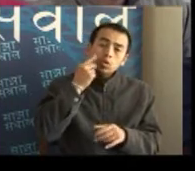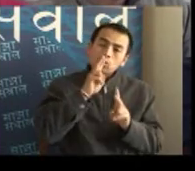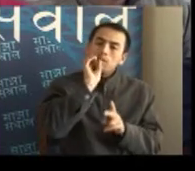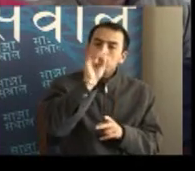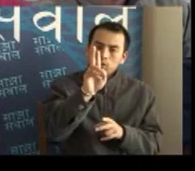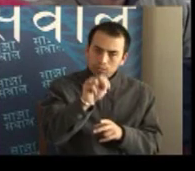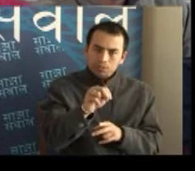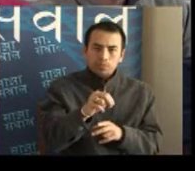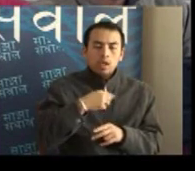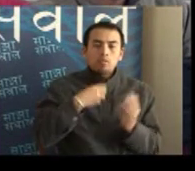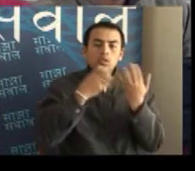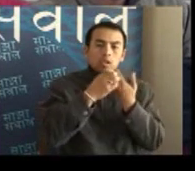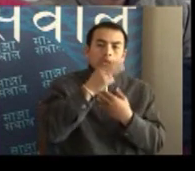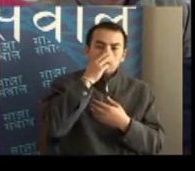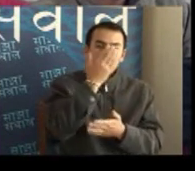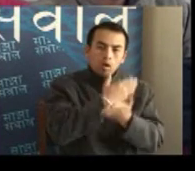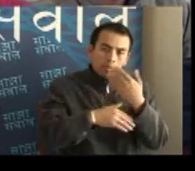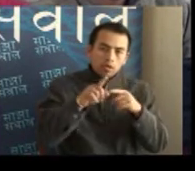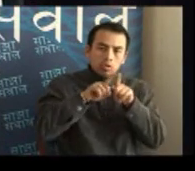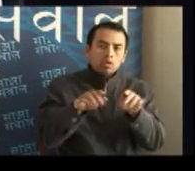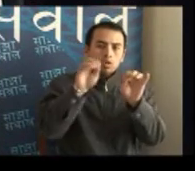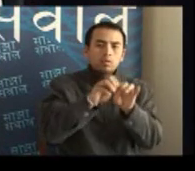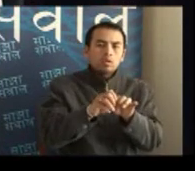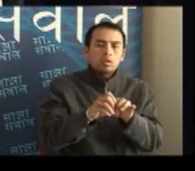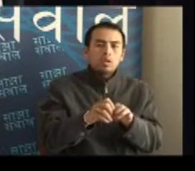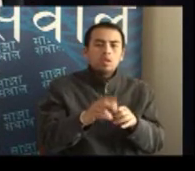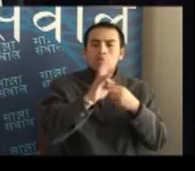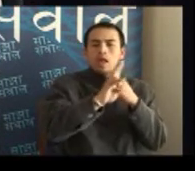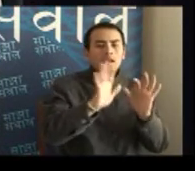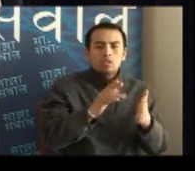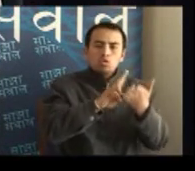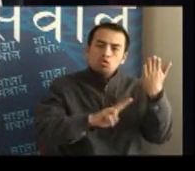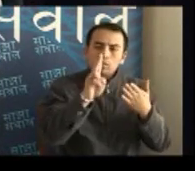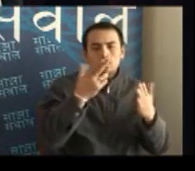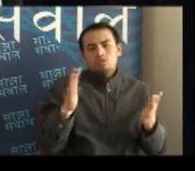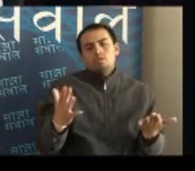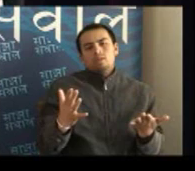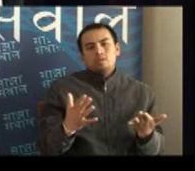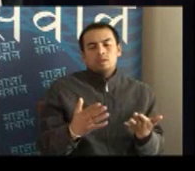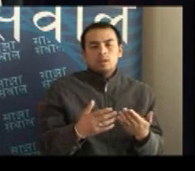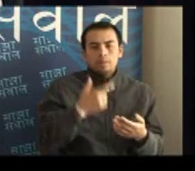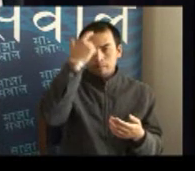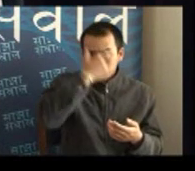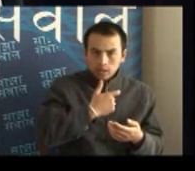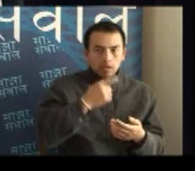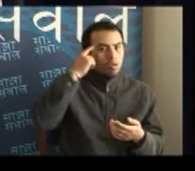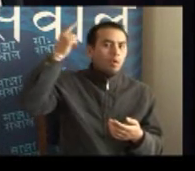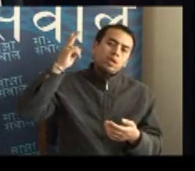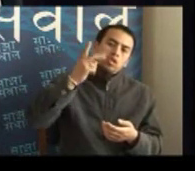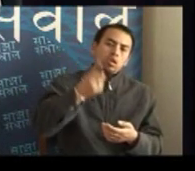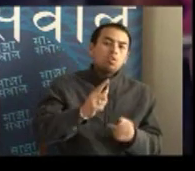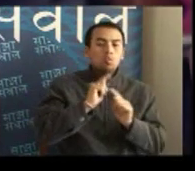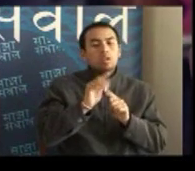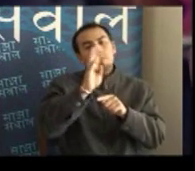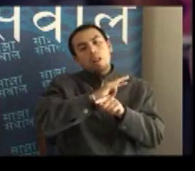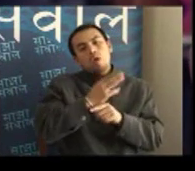के हो भने हाम्रो देशमा डिसेबिलिटीसँग सम्बन्धित कुनै डिपार्टमेन्ट छैन, कुनै युनिभर्सिटी छैन। व्यक्तिगत रूपले मेरो सपना पनि त्यही हो, हामी